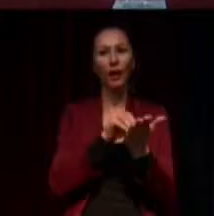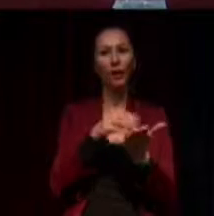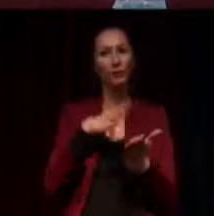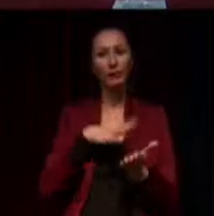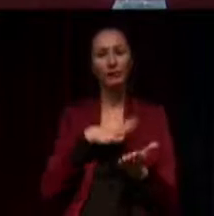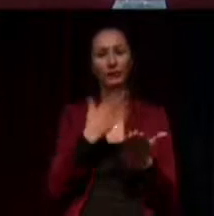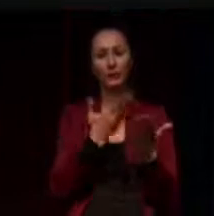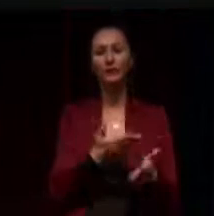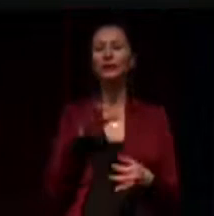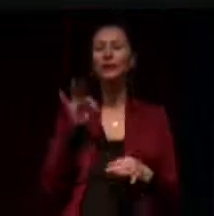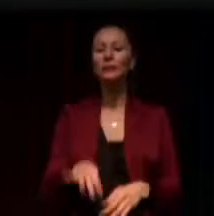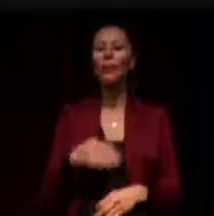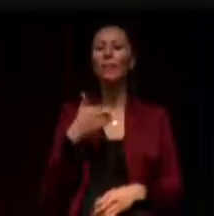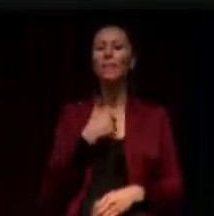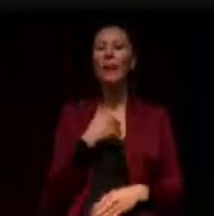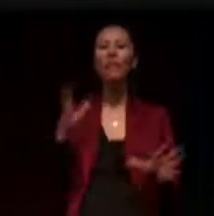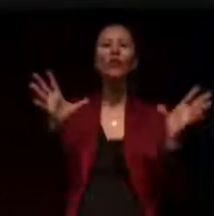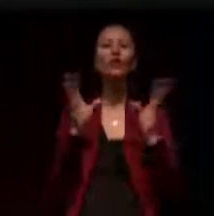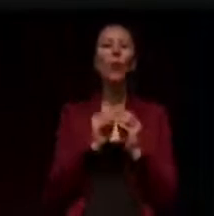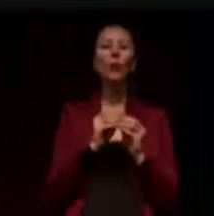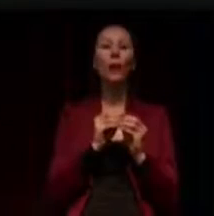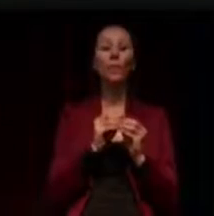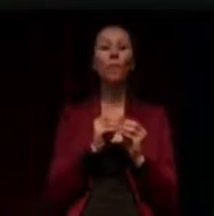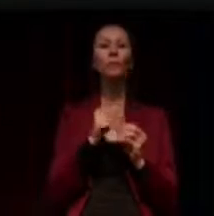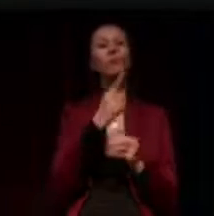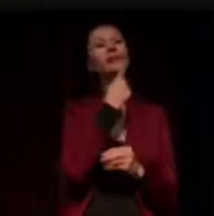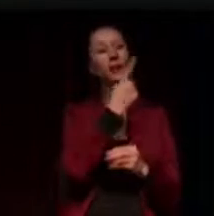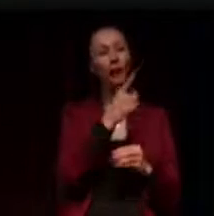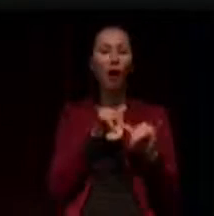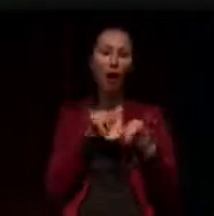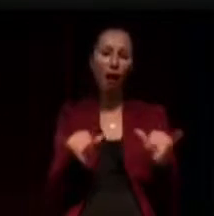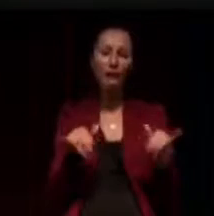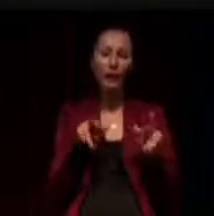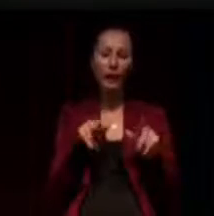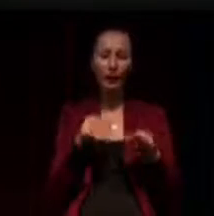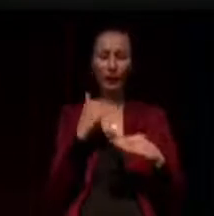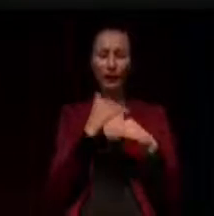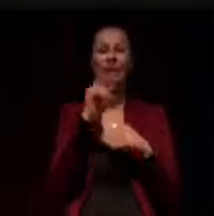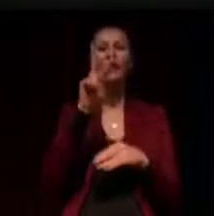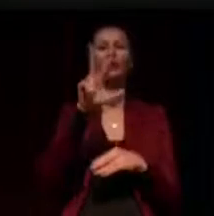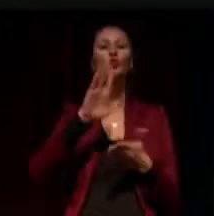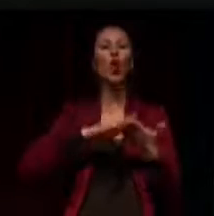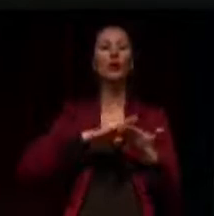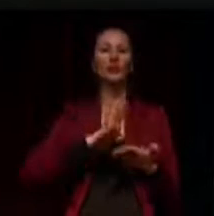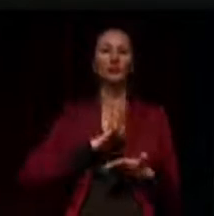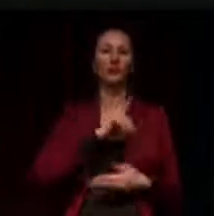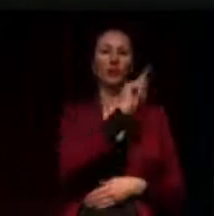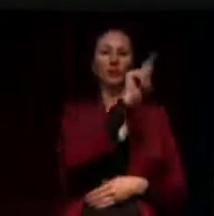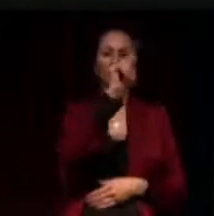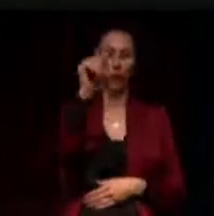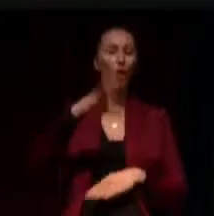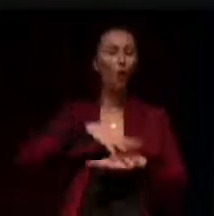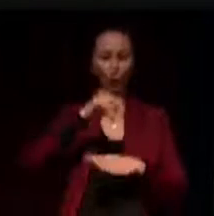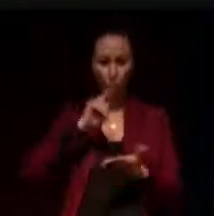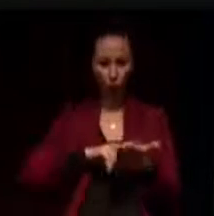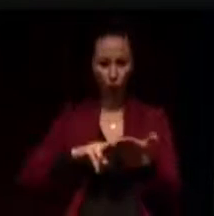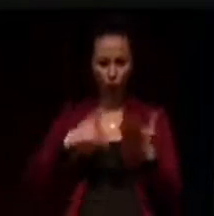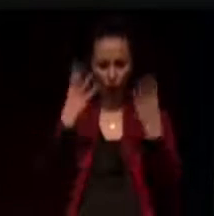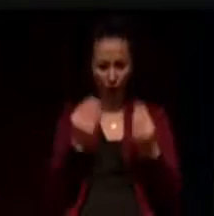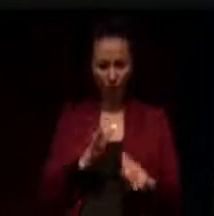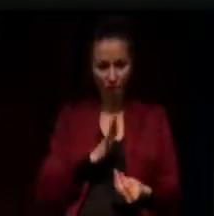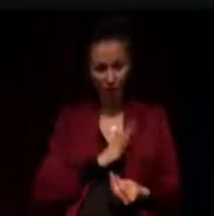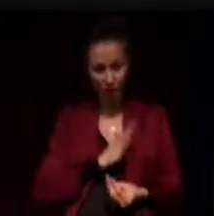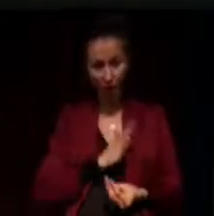isterseniz. Şimdi ben toplam, yani dediğinize hemen hemen aynı kapıya çıkıyor zaten. 23 arkadaşımız var. Komisyon üyesi olanlar